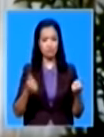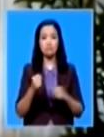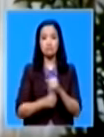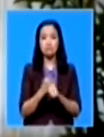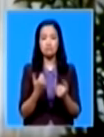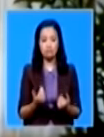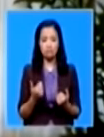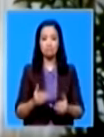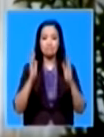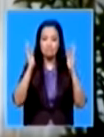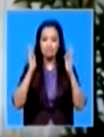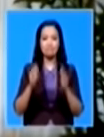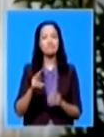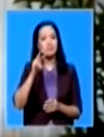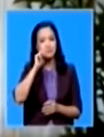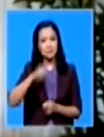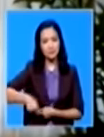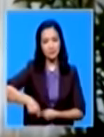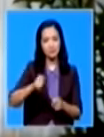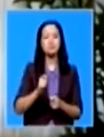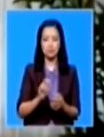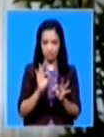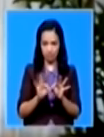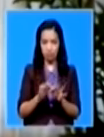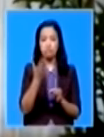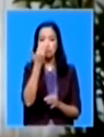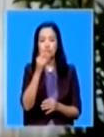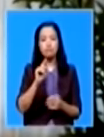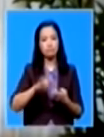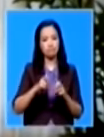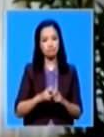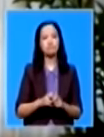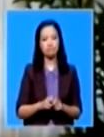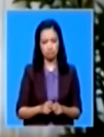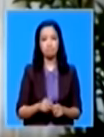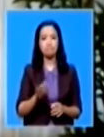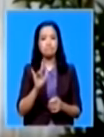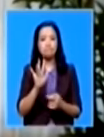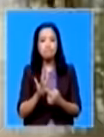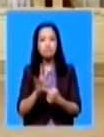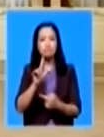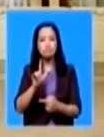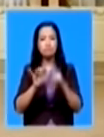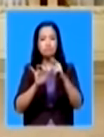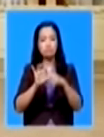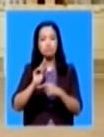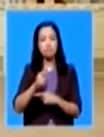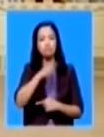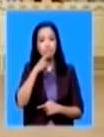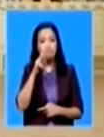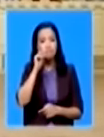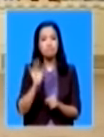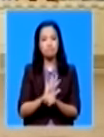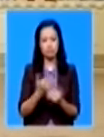งค์ให้เล่นน้ำสงกรานต์กันอย่างรู้คุณค่าเพราะว่าเราประสบปัญหาภัยแล้งด้วยก็ได้รับความร่วมมืออย่างดีนะคะท่านนายกในหลายพื้นที่มีเรื่อง